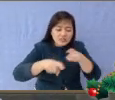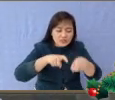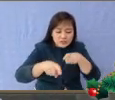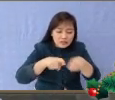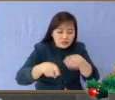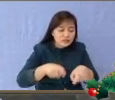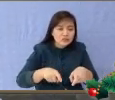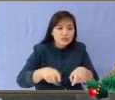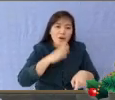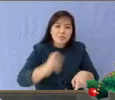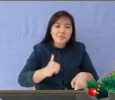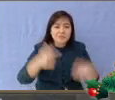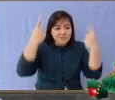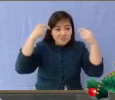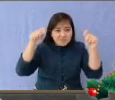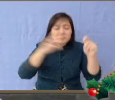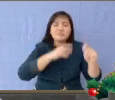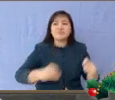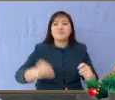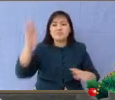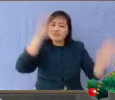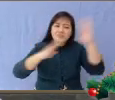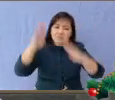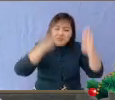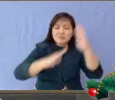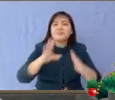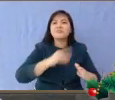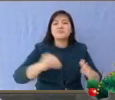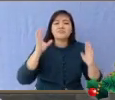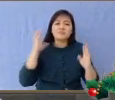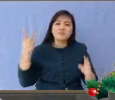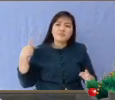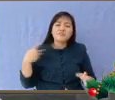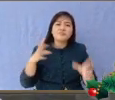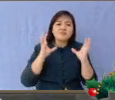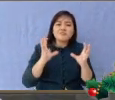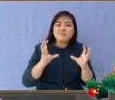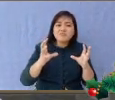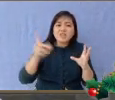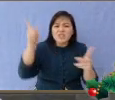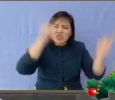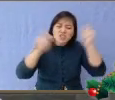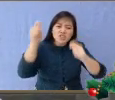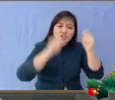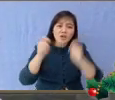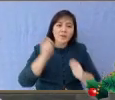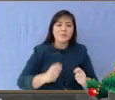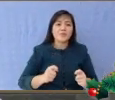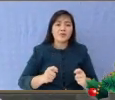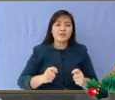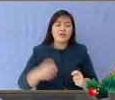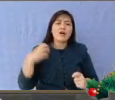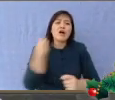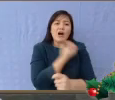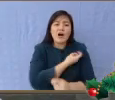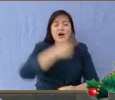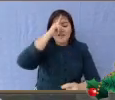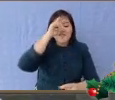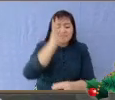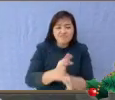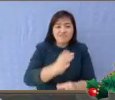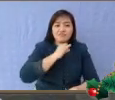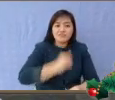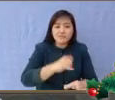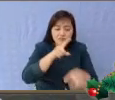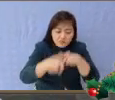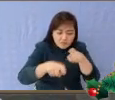isang totoong makapangyarihan Diyos pag tayo na yung nandoon sa problema. Ngayong dumanas tayo ng pandemic, pwede mo bang